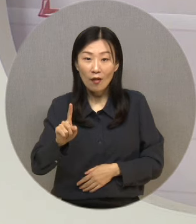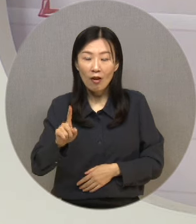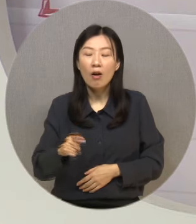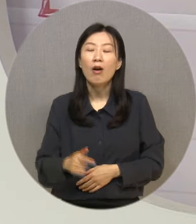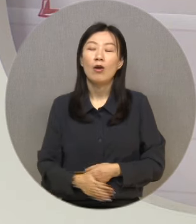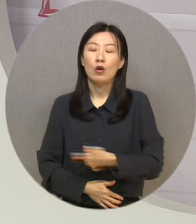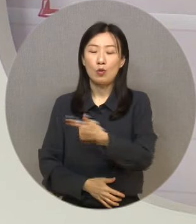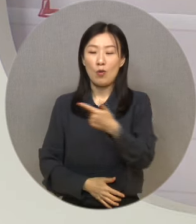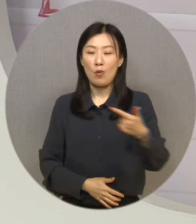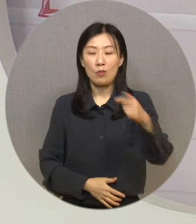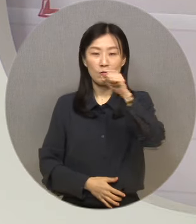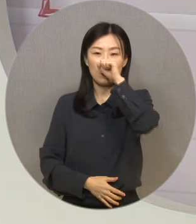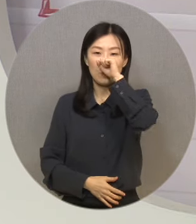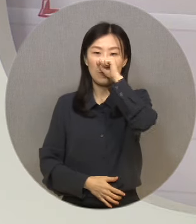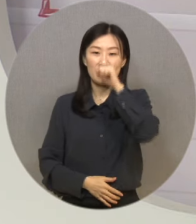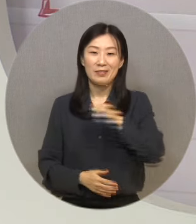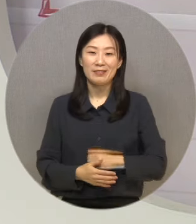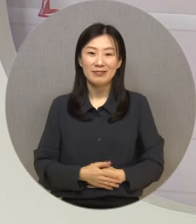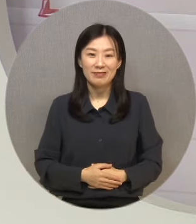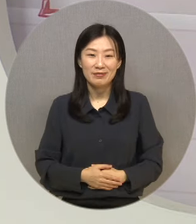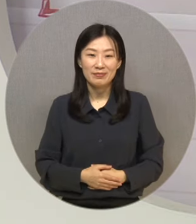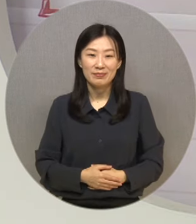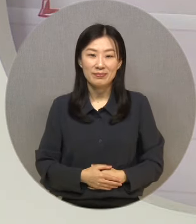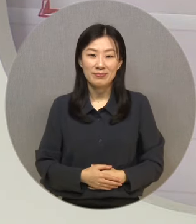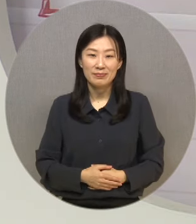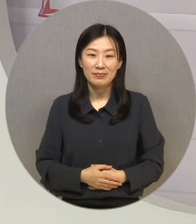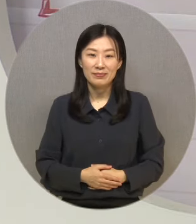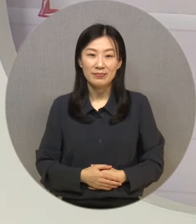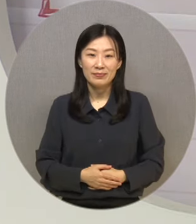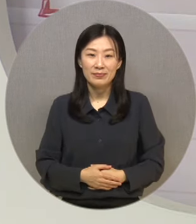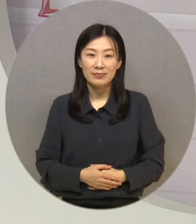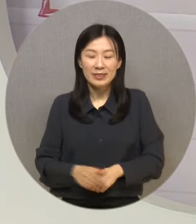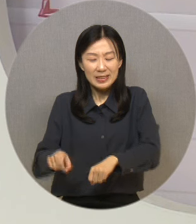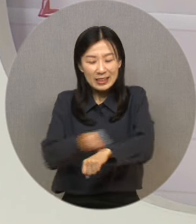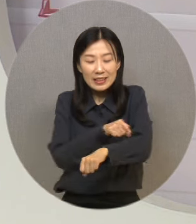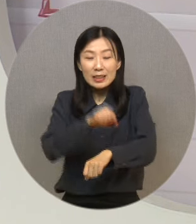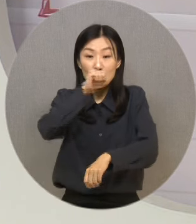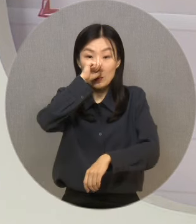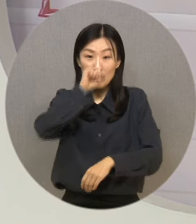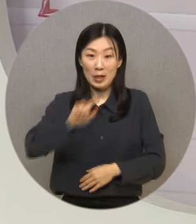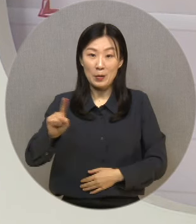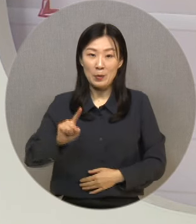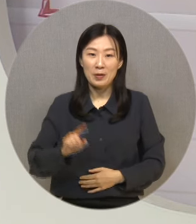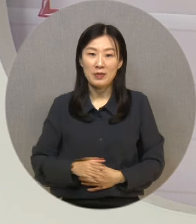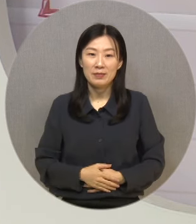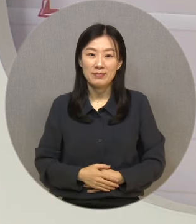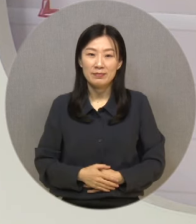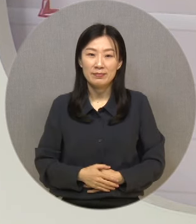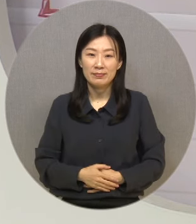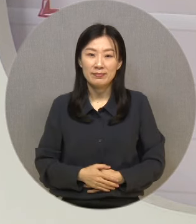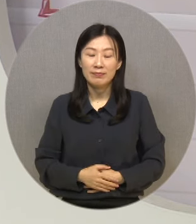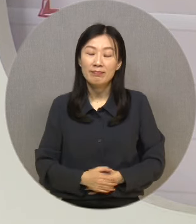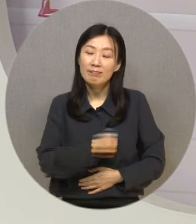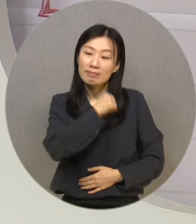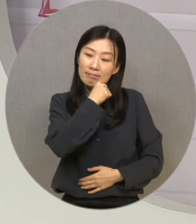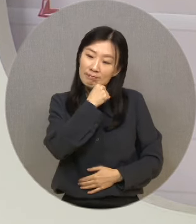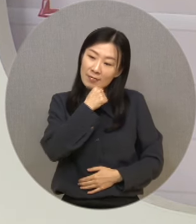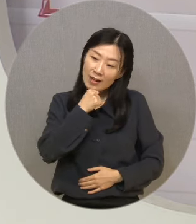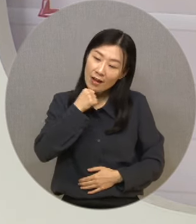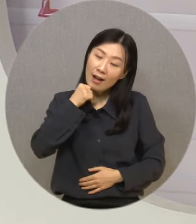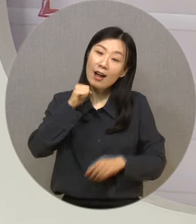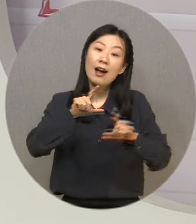예, 어떤 게 특히 좋아요? 그 중에서도. 예. 맛있는 것도